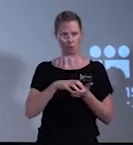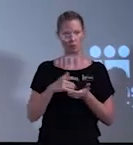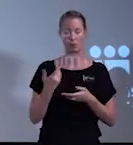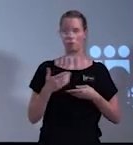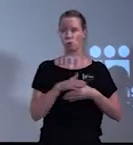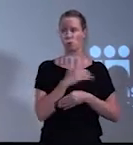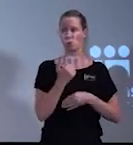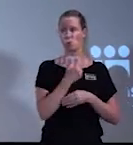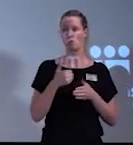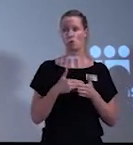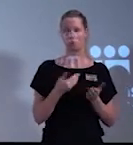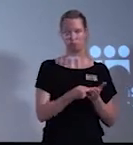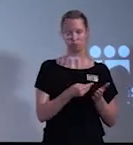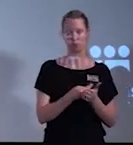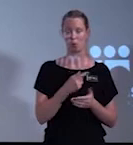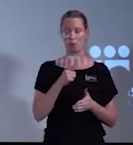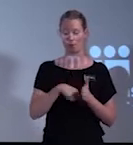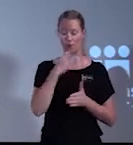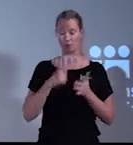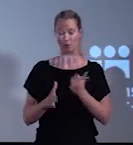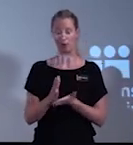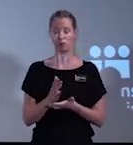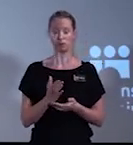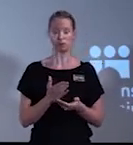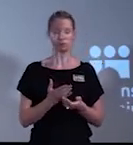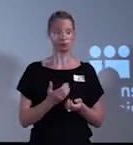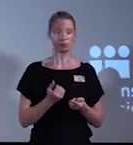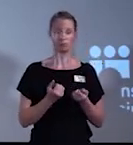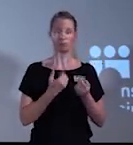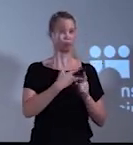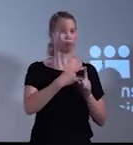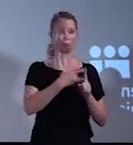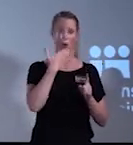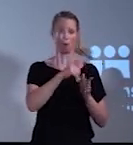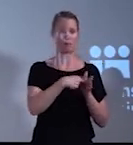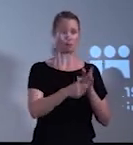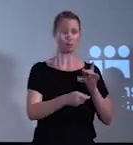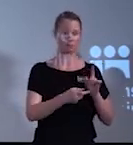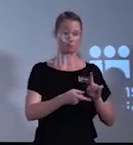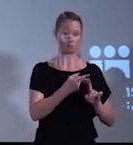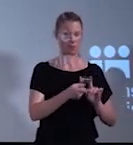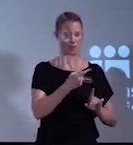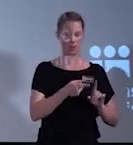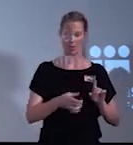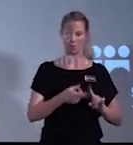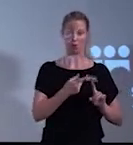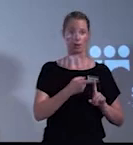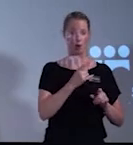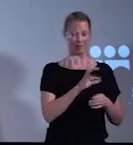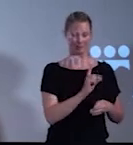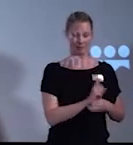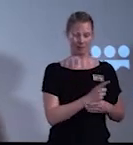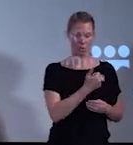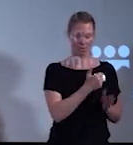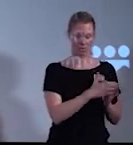beroende av. Filmavtalet har ju verkligen tjänat filmen fantastiskt väl när det initierades. Det var ju under en tid